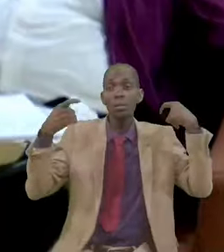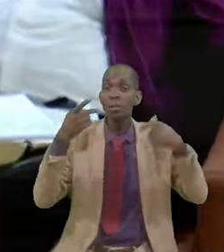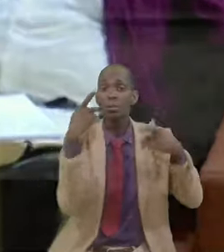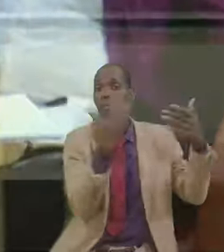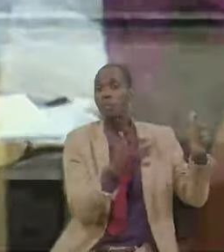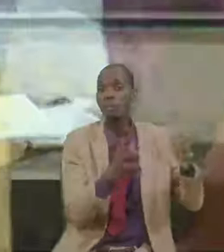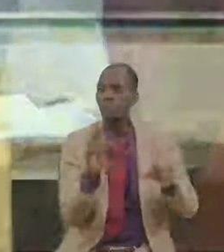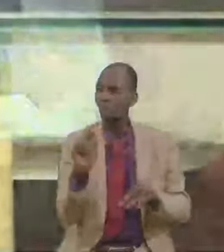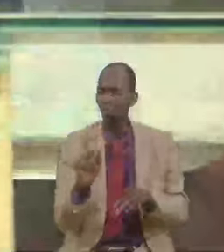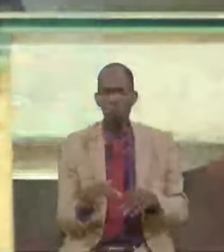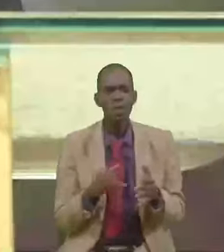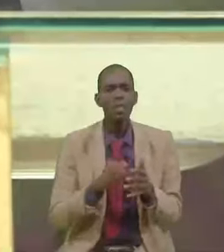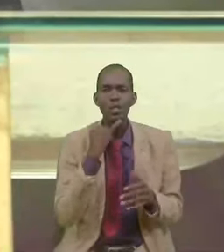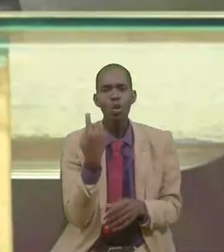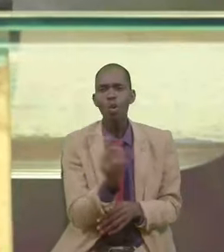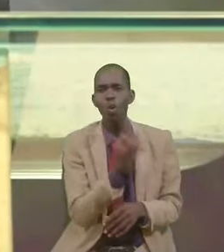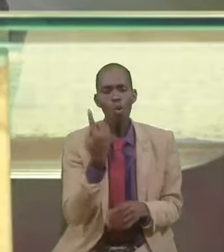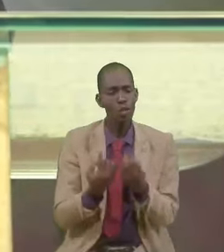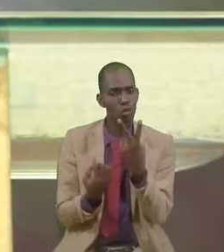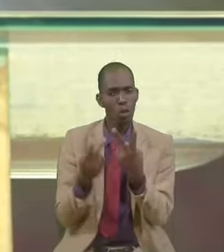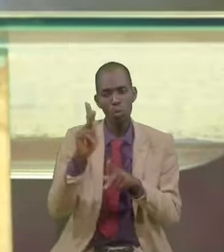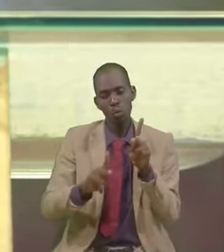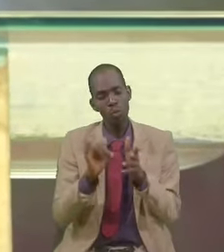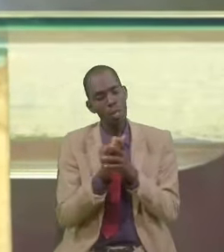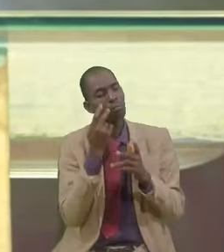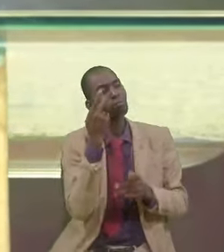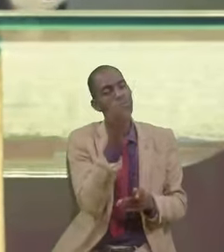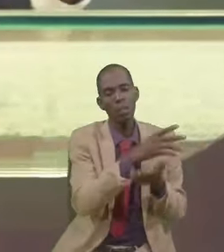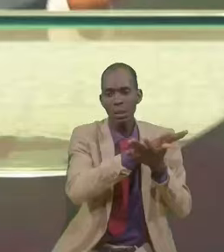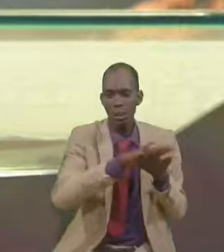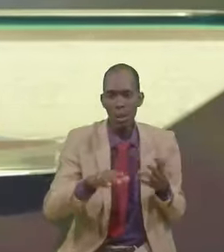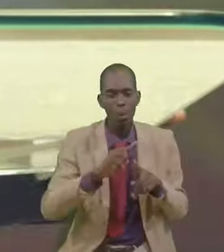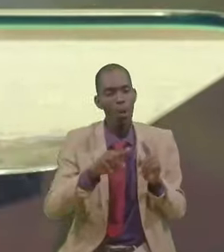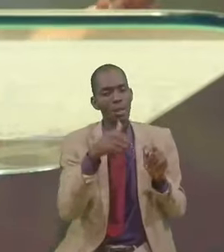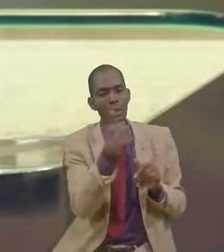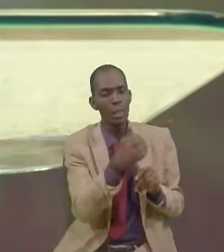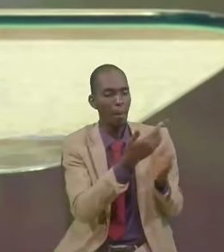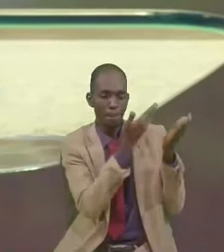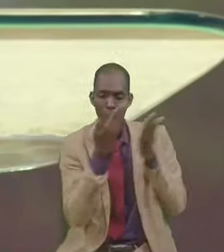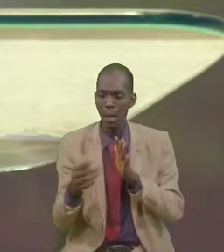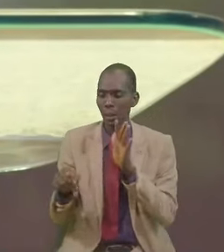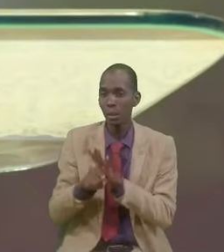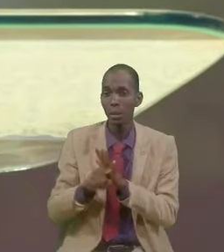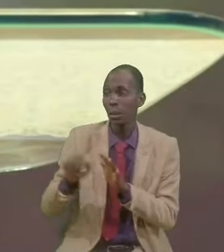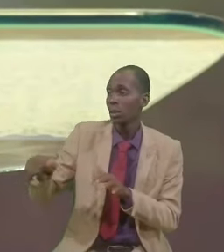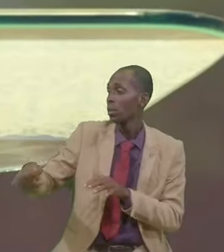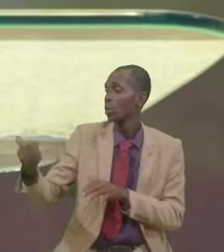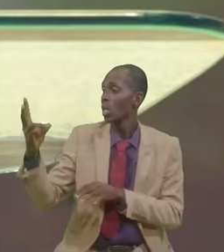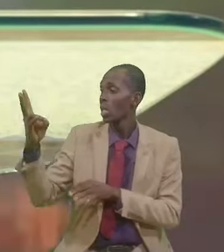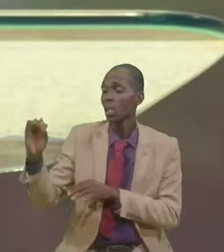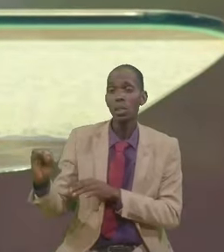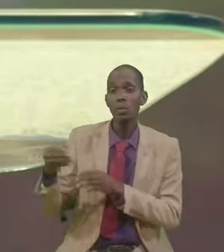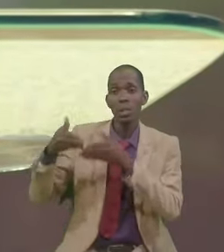allés. Ce sont ces 10 personnes de retour qui ont dit que nous avons vu. Les 70 anciens n'ont pas vu les